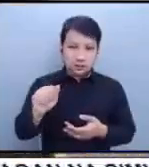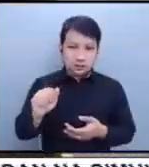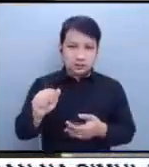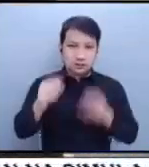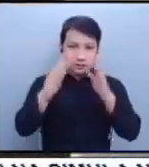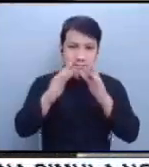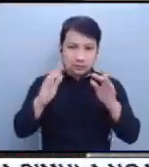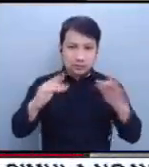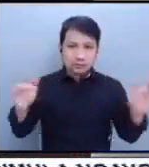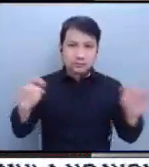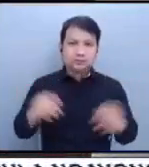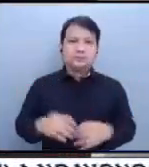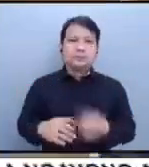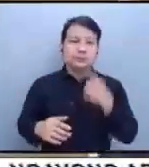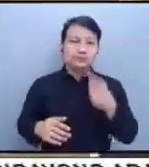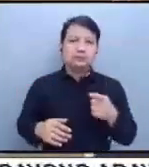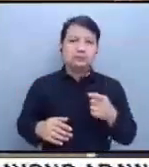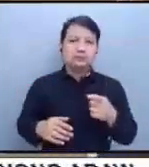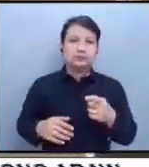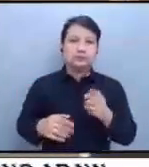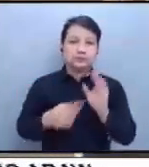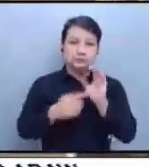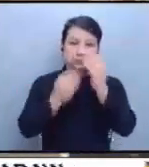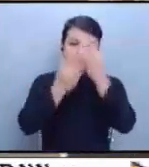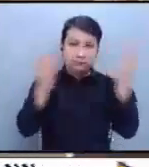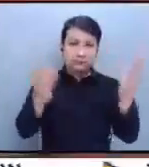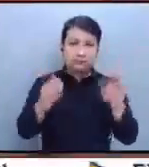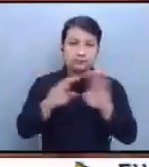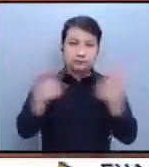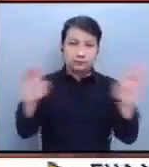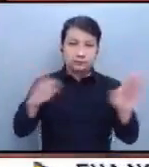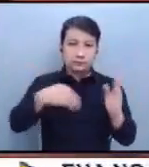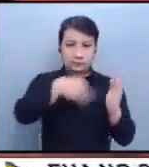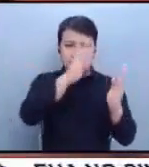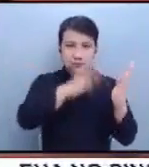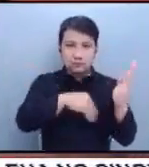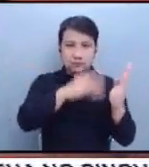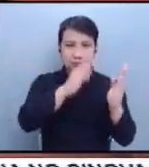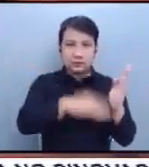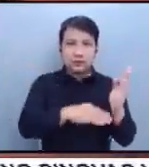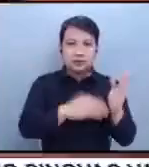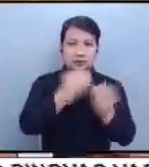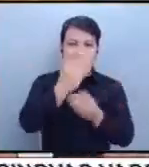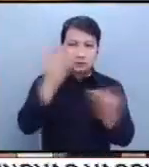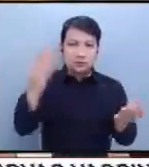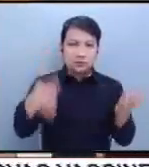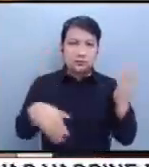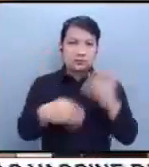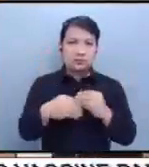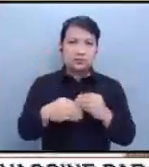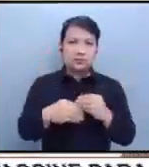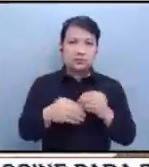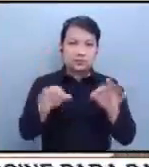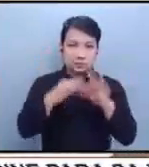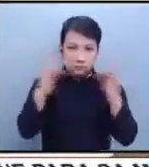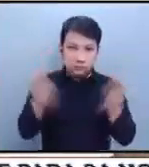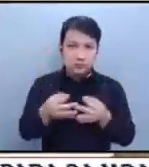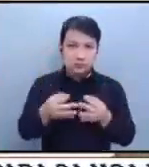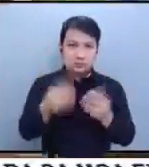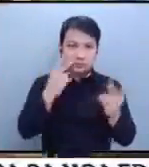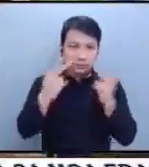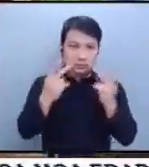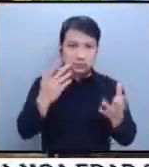Flower Festival Foundation Incorporated ang open painting exhibition na dinaluhan ng mga magkakapamilya, bisitaman o